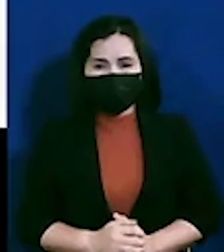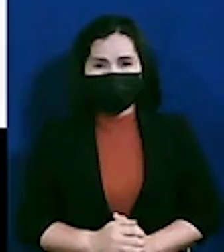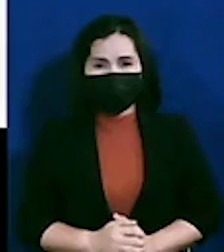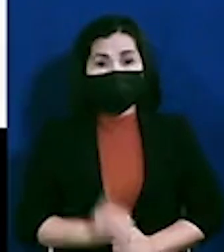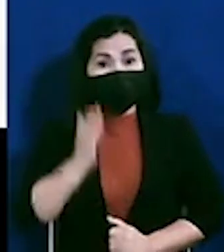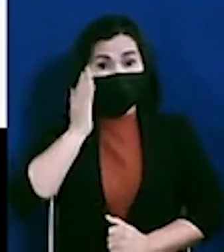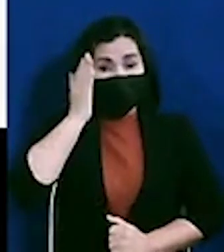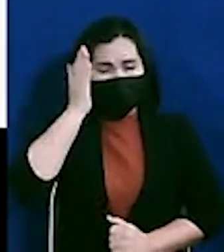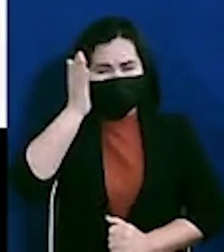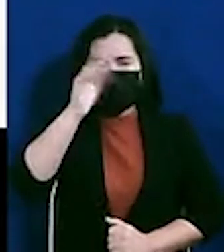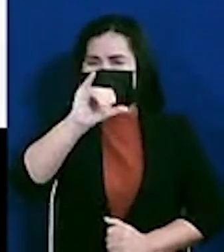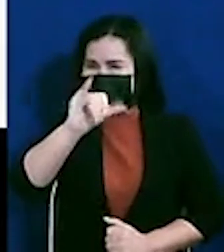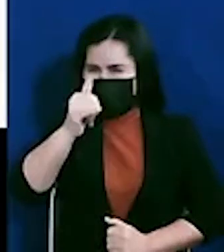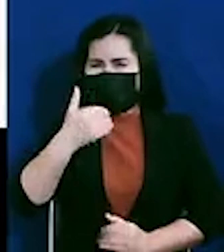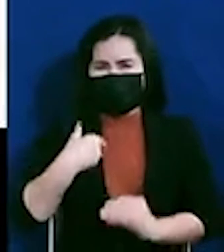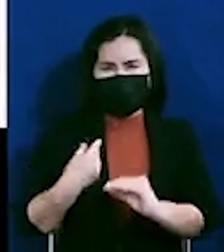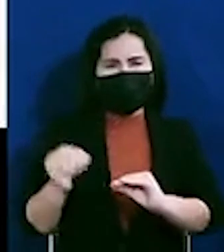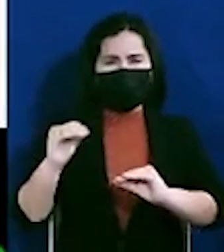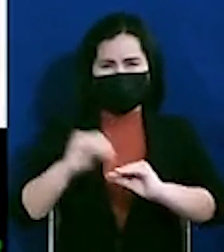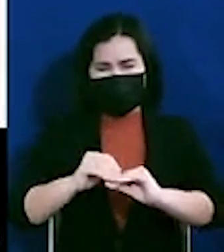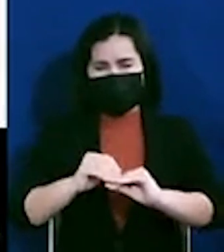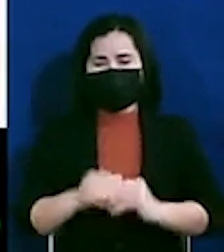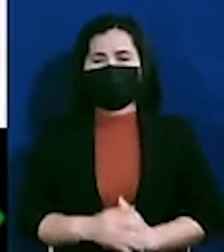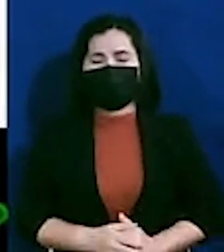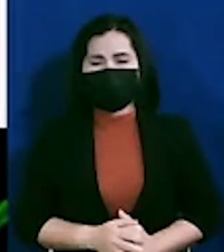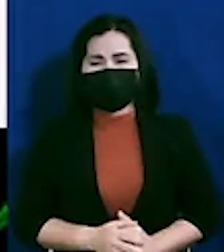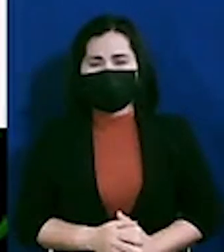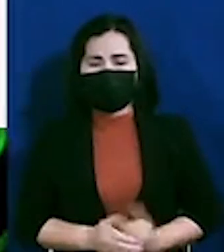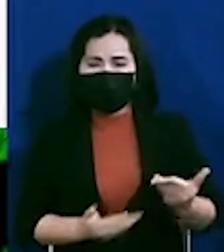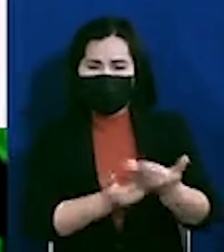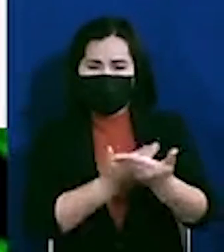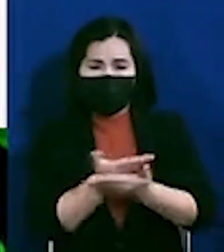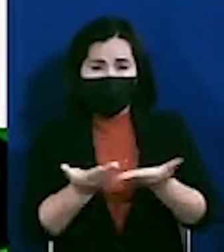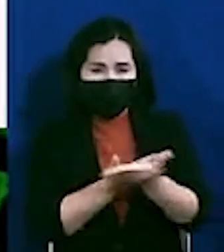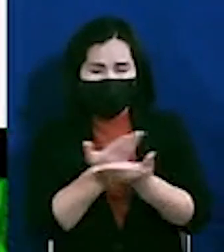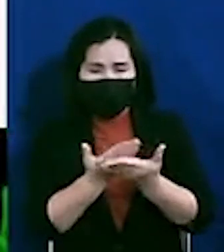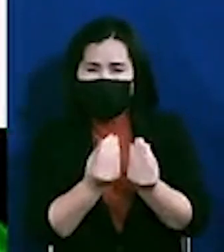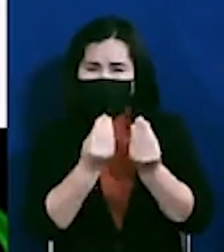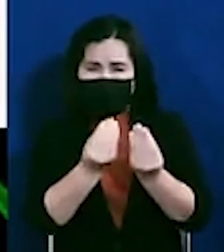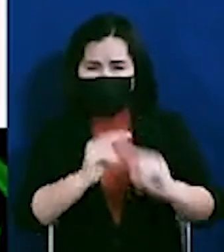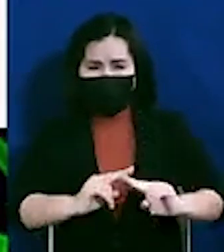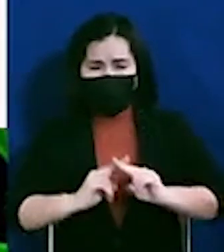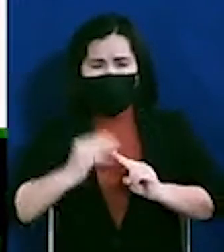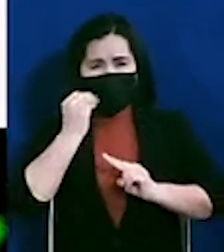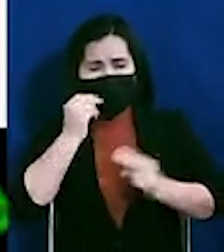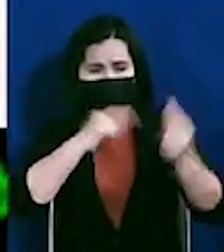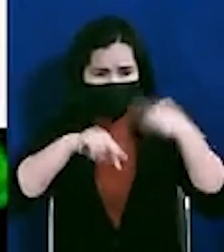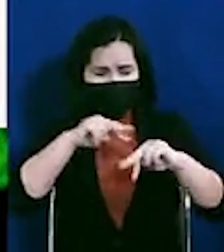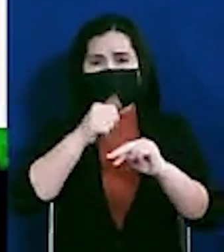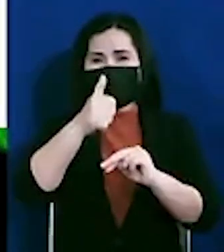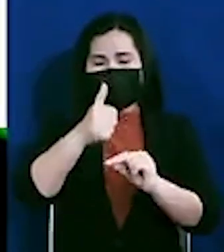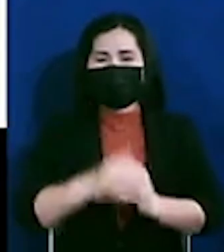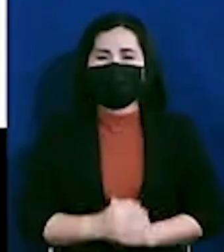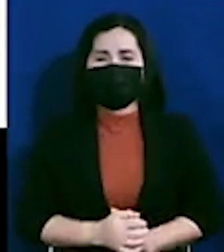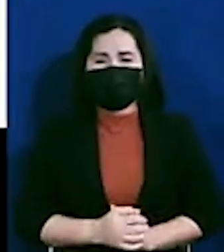ในรัฐข้างหน้าไกลๆในก็อาจจะมีการพิจารณาเรื่องการทำตรวจเองที่บ้านหรืออะไรอย่างนี้นะครับแต่